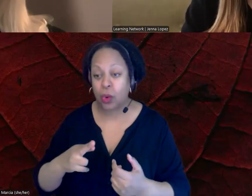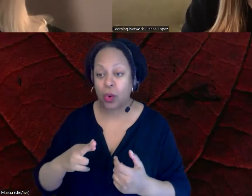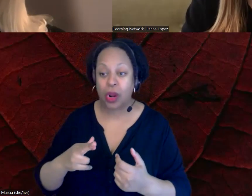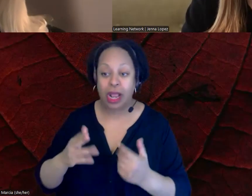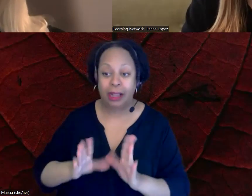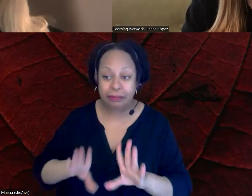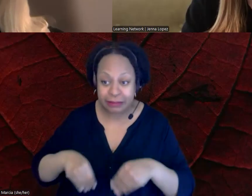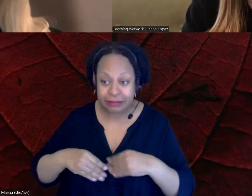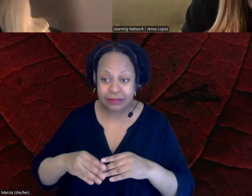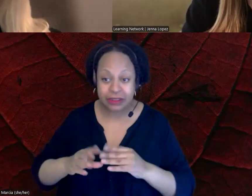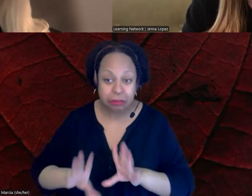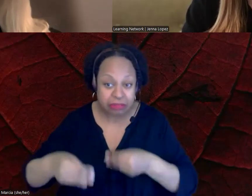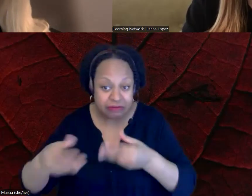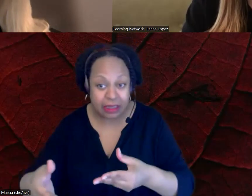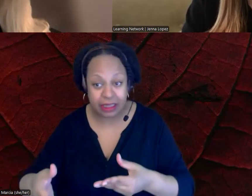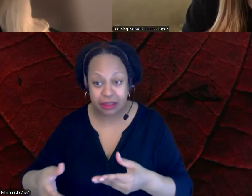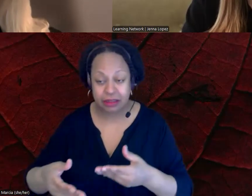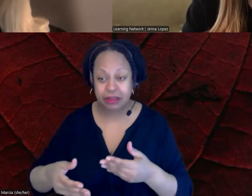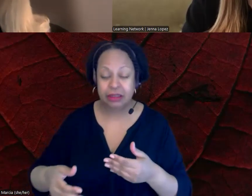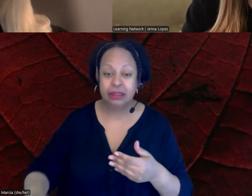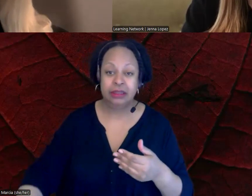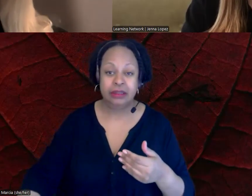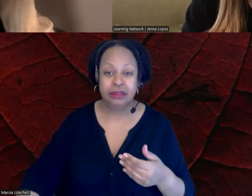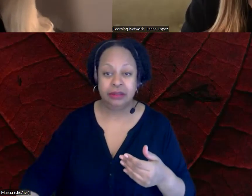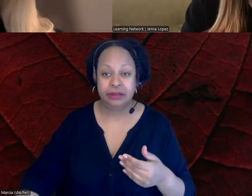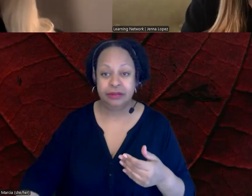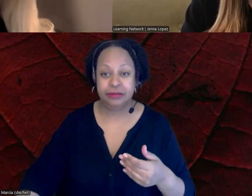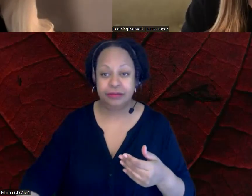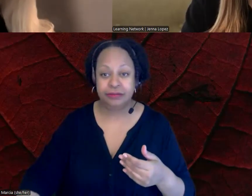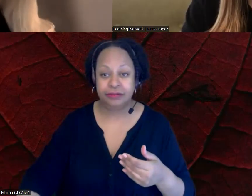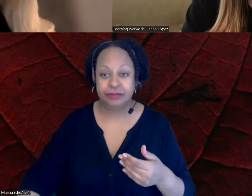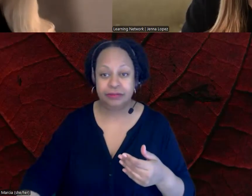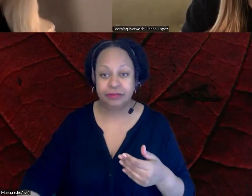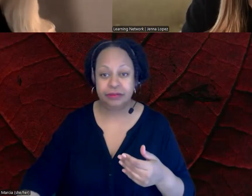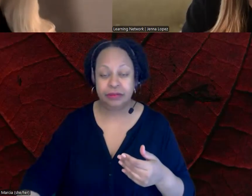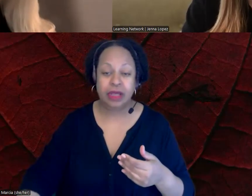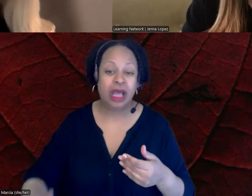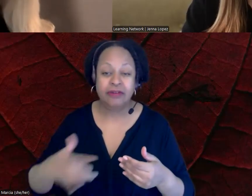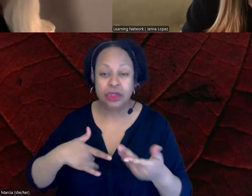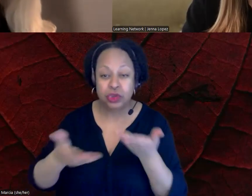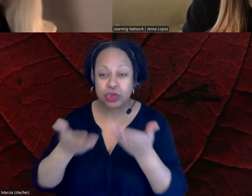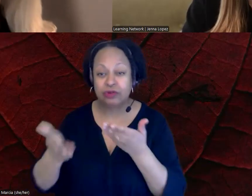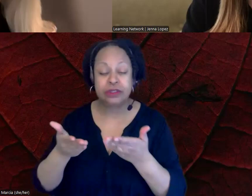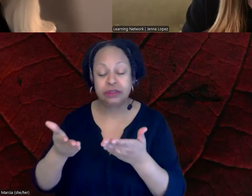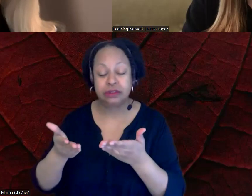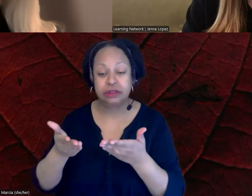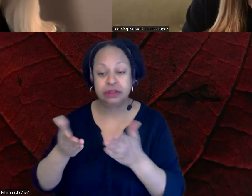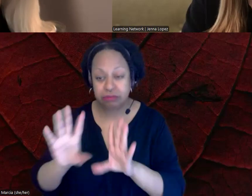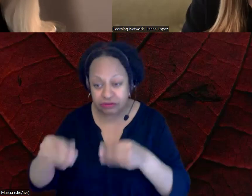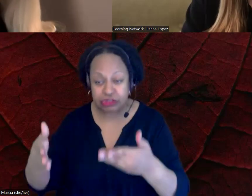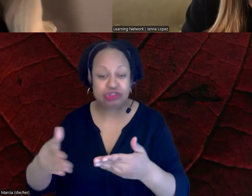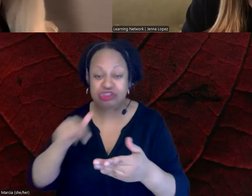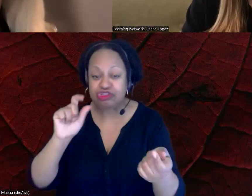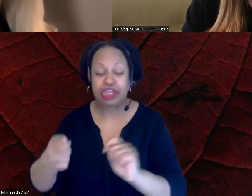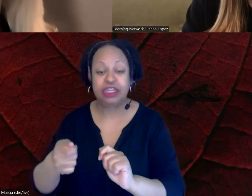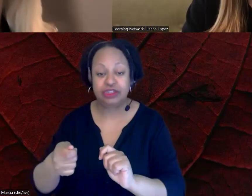ses soutiens? Est-ce que c'est vous qui leur imposez ça? Je ne pense pas que votre prestation de service serait différente, à